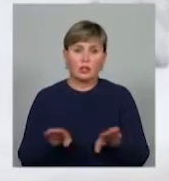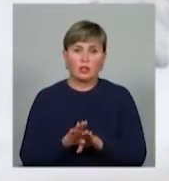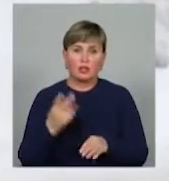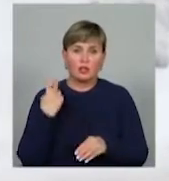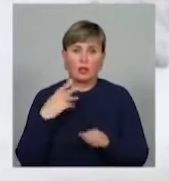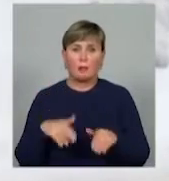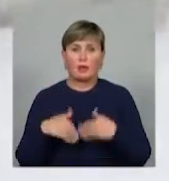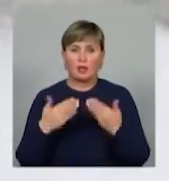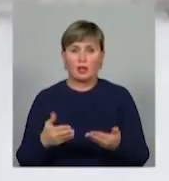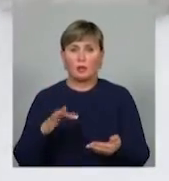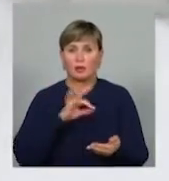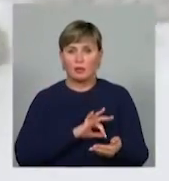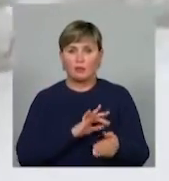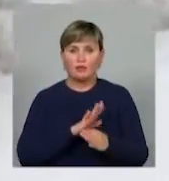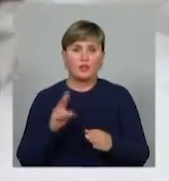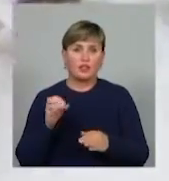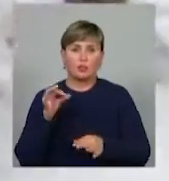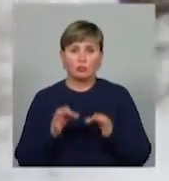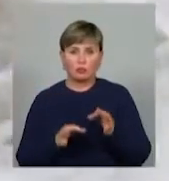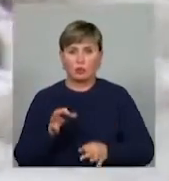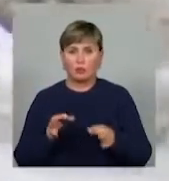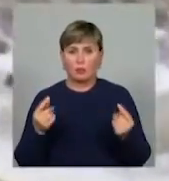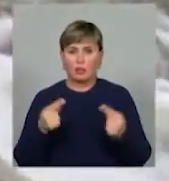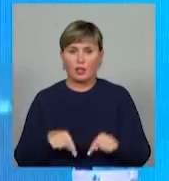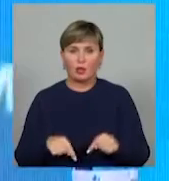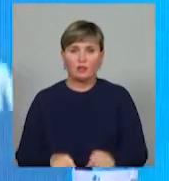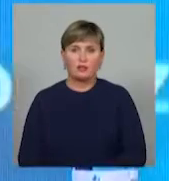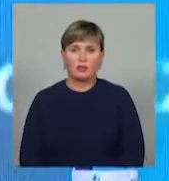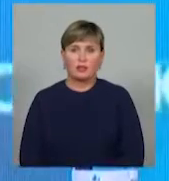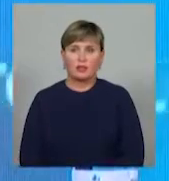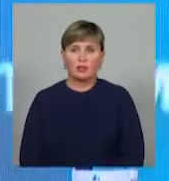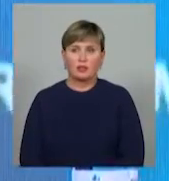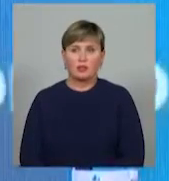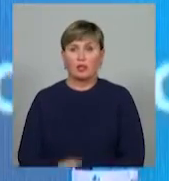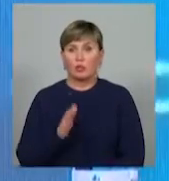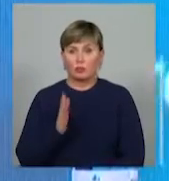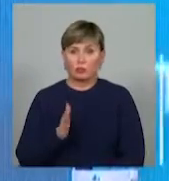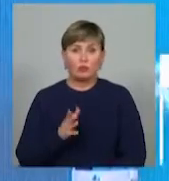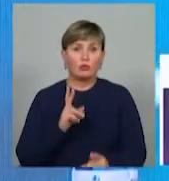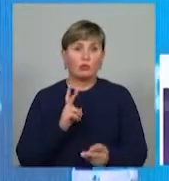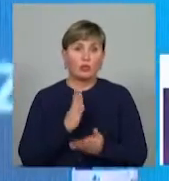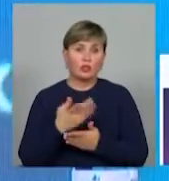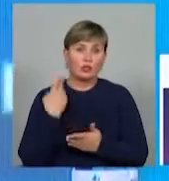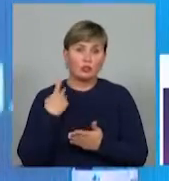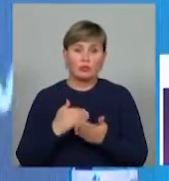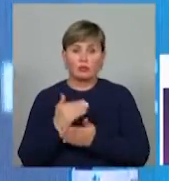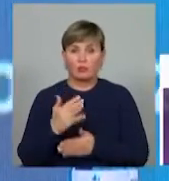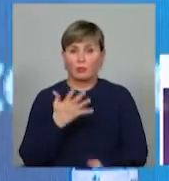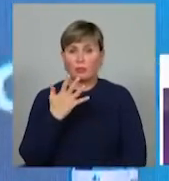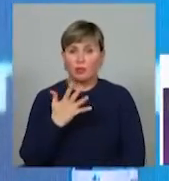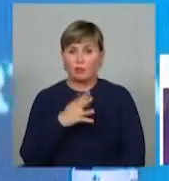предлагается применить внесудебное и судебные банкротства будет применяться гражданами по непогашенной задолженности свыше 5 миллионов